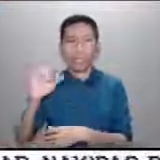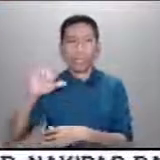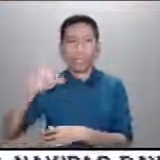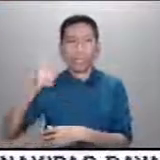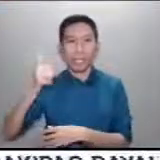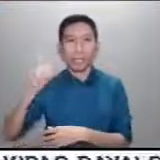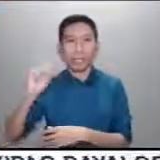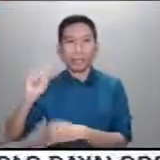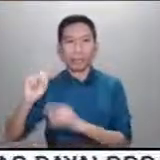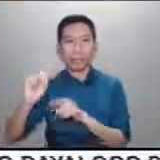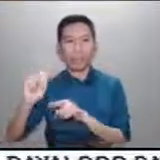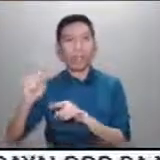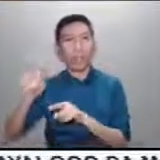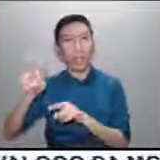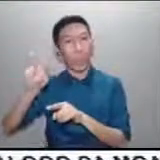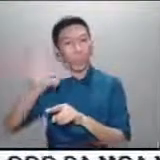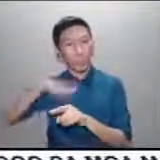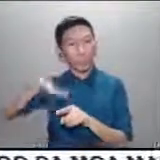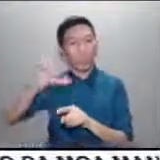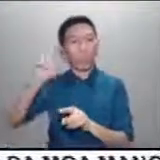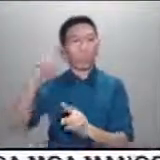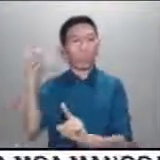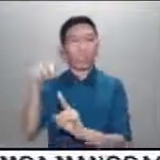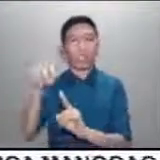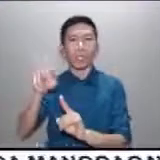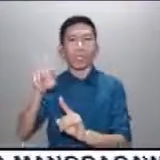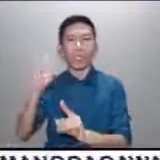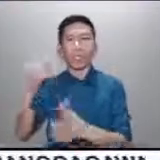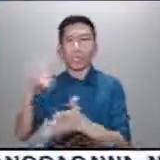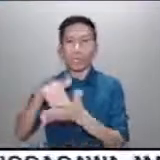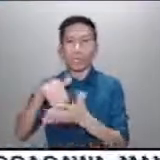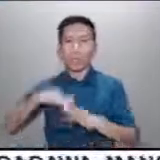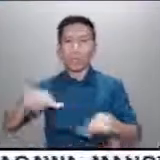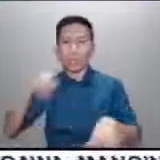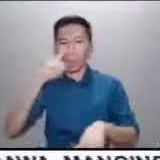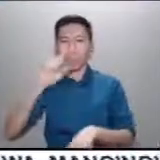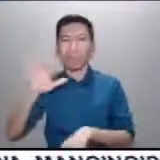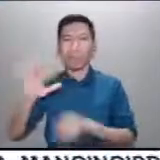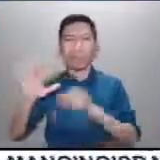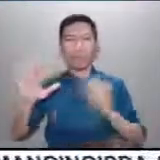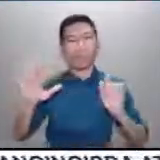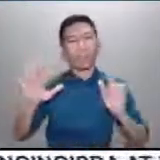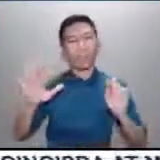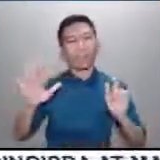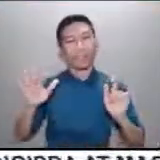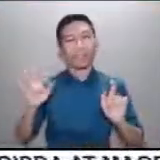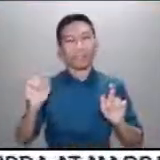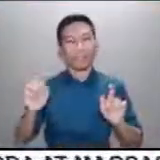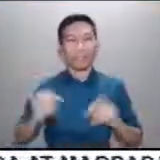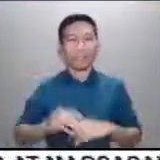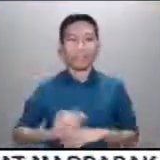ang target mabakunahan po sa Marawi. Si Claire Gigia sa detalye. Rise and shine, Claire.